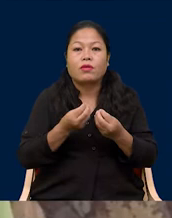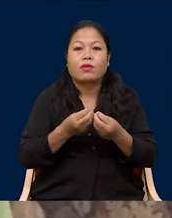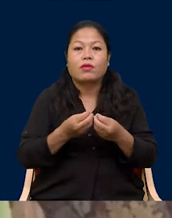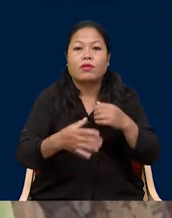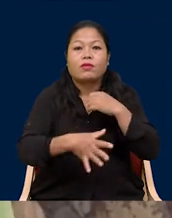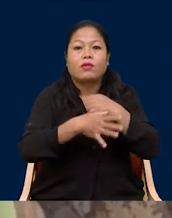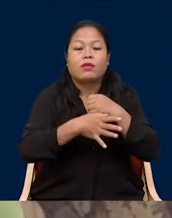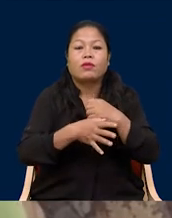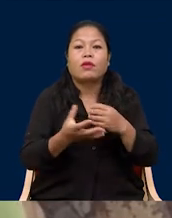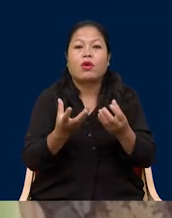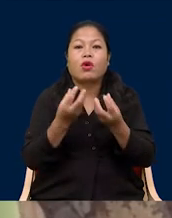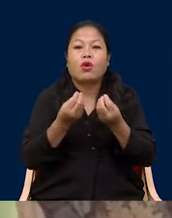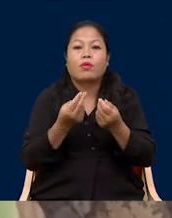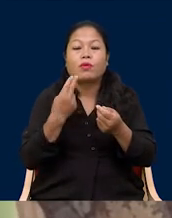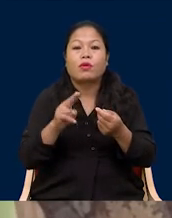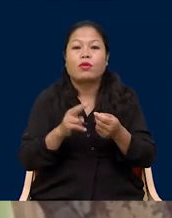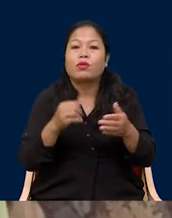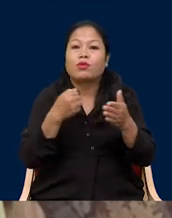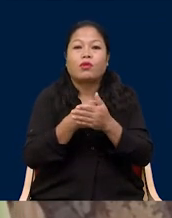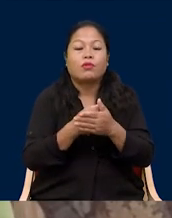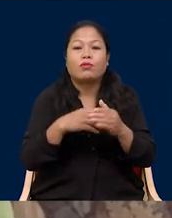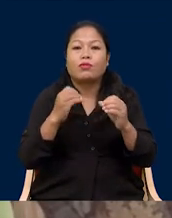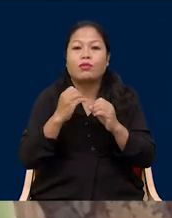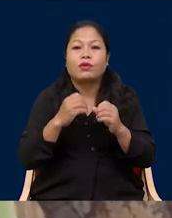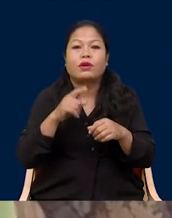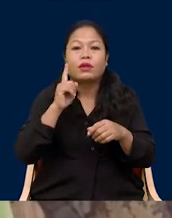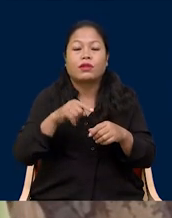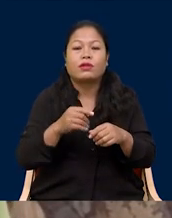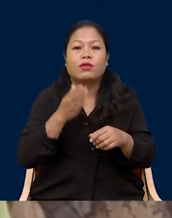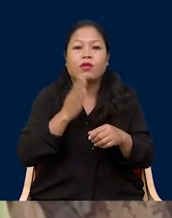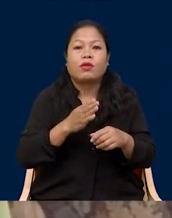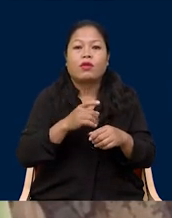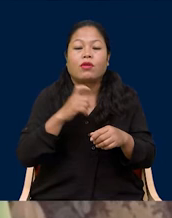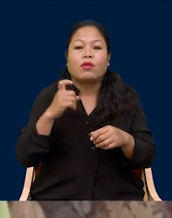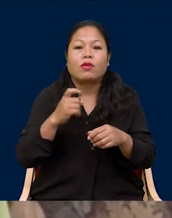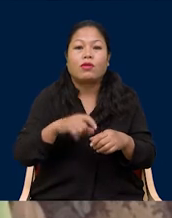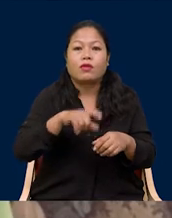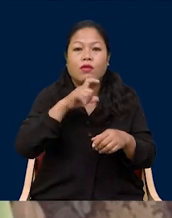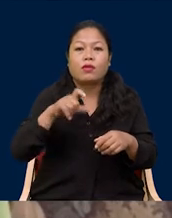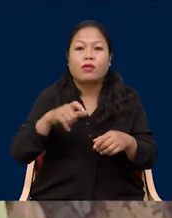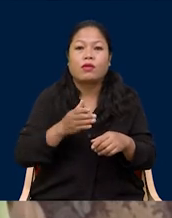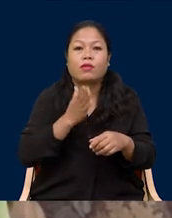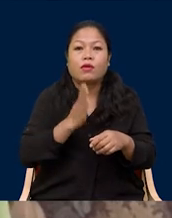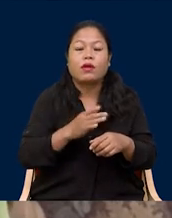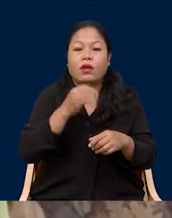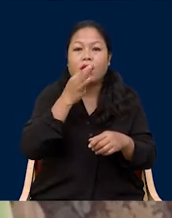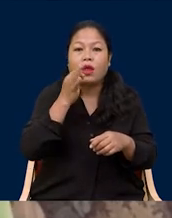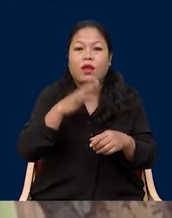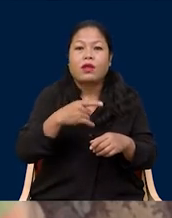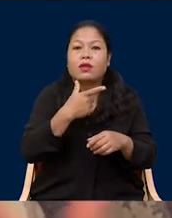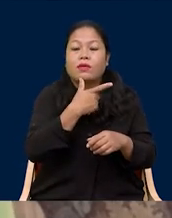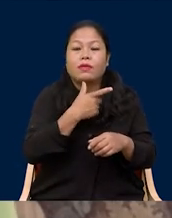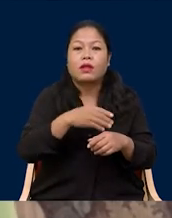अनुसारको संरचनाहरू पनि कम कारणले चाहिँ अपुग्छ भनौँ न, त्यसको लागि चाहिँ नेपालले पक्कै